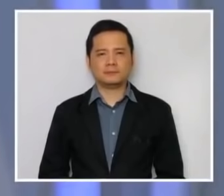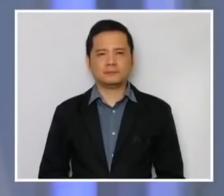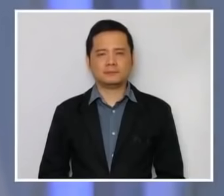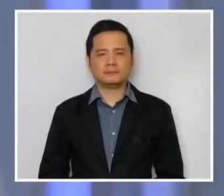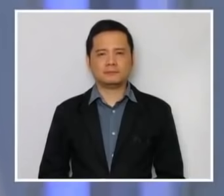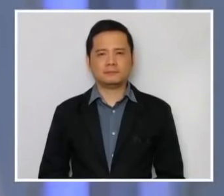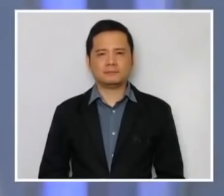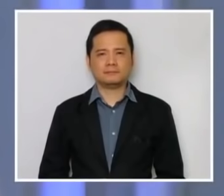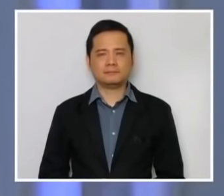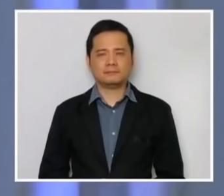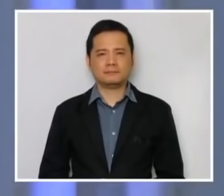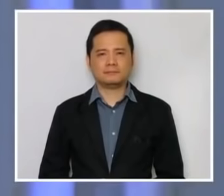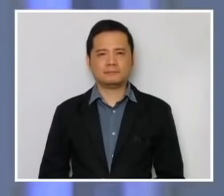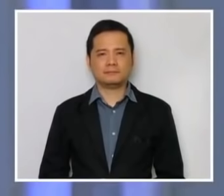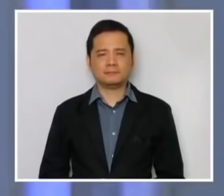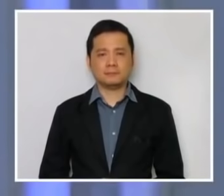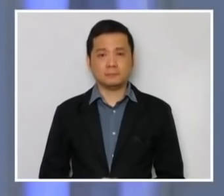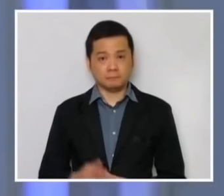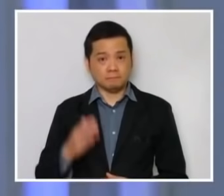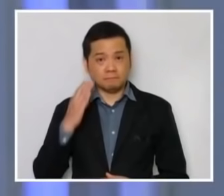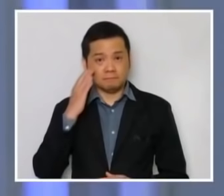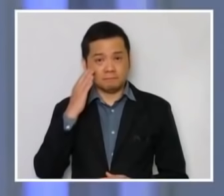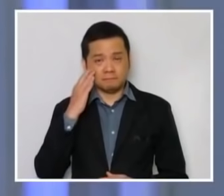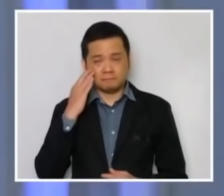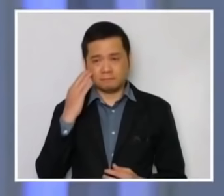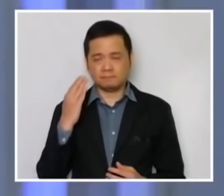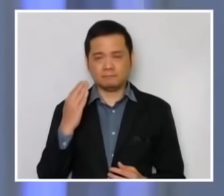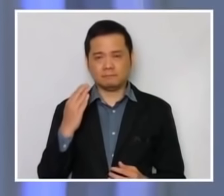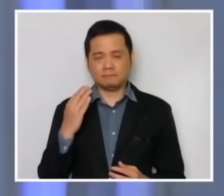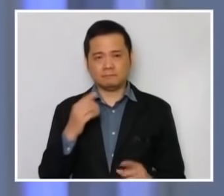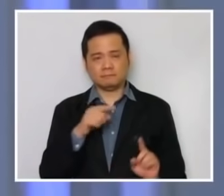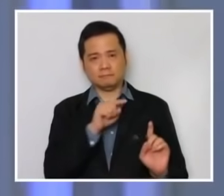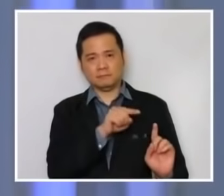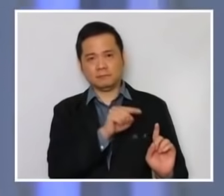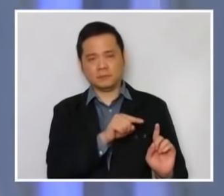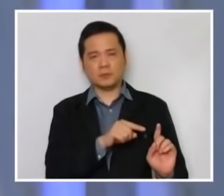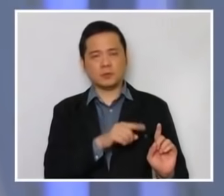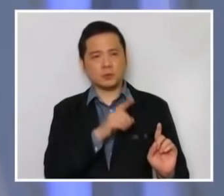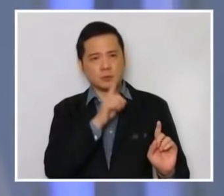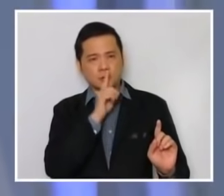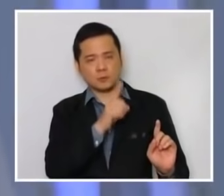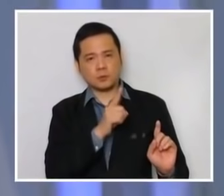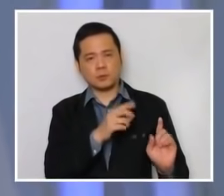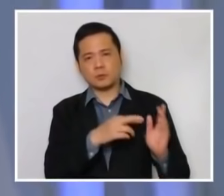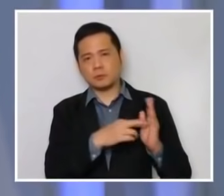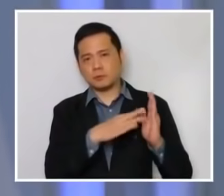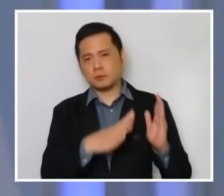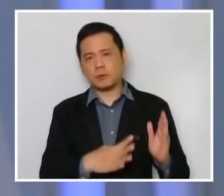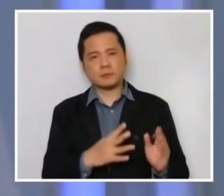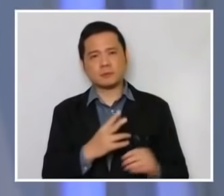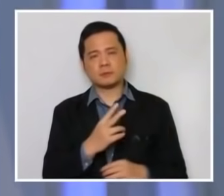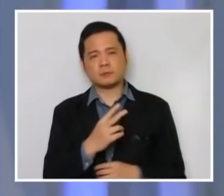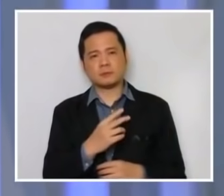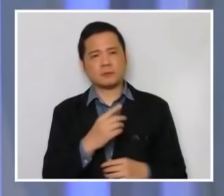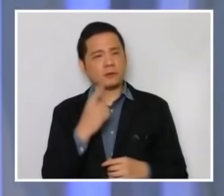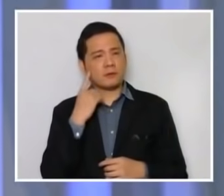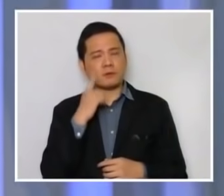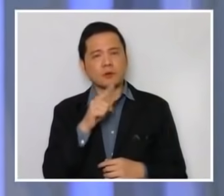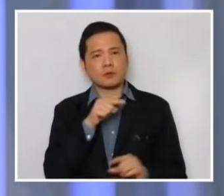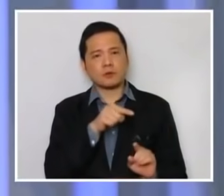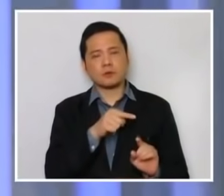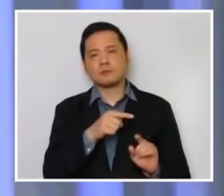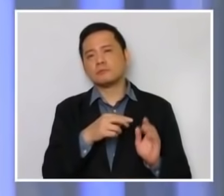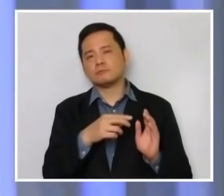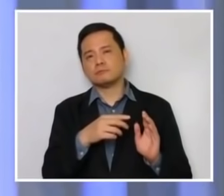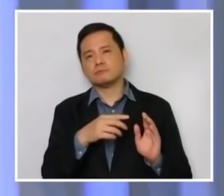Sa loob po ng napakaraming taon, siya po ang naging muka at boses gabi-gabi po sa ating pagpapatrol. Haligi